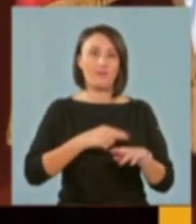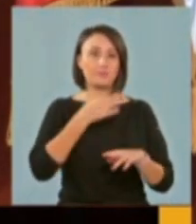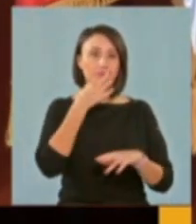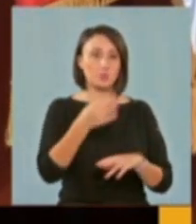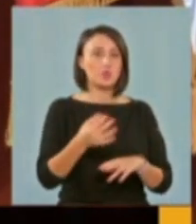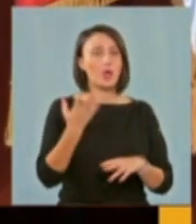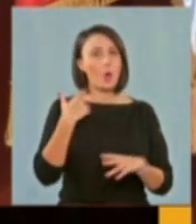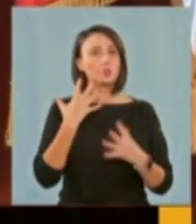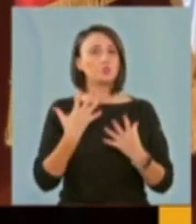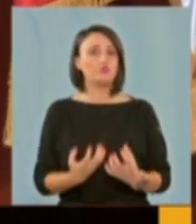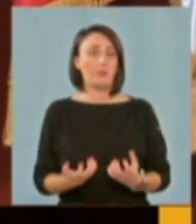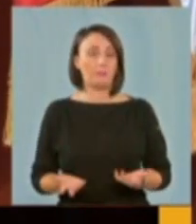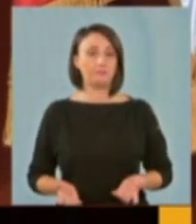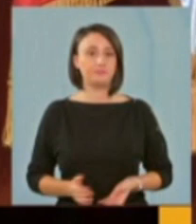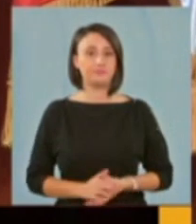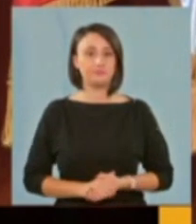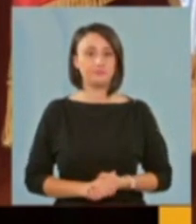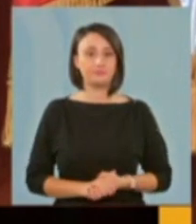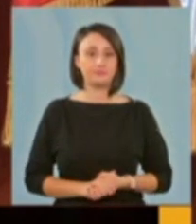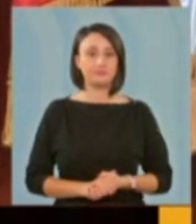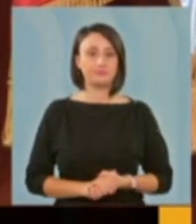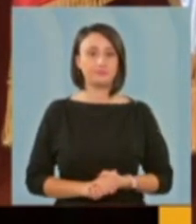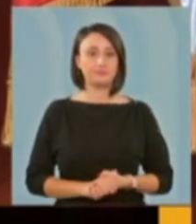spuneam, au cu ce.